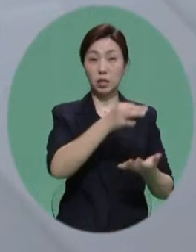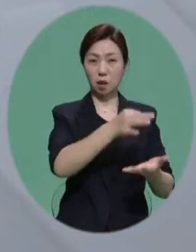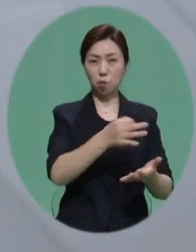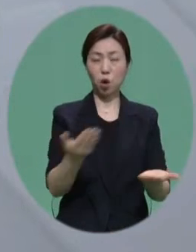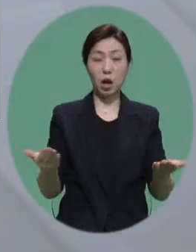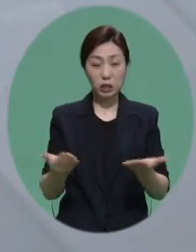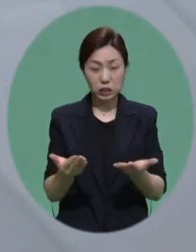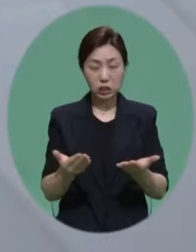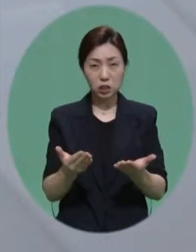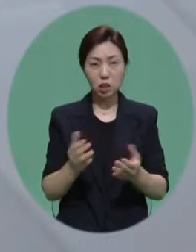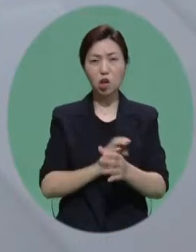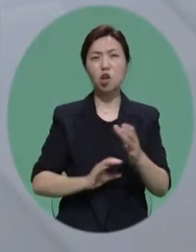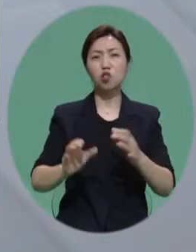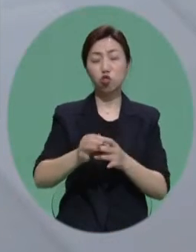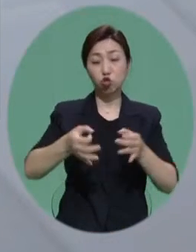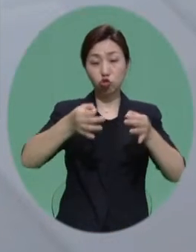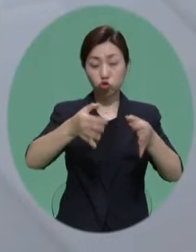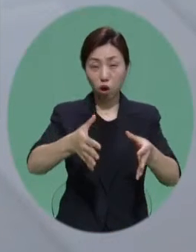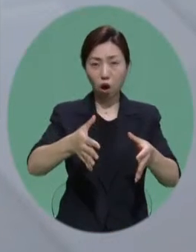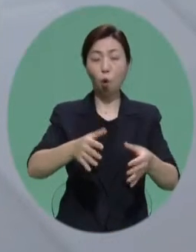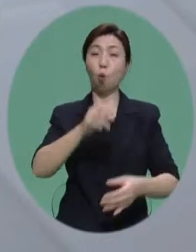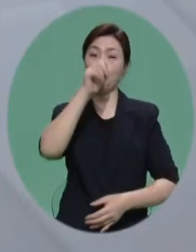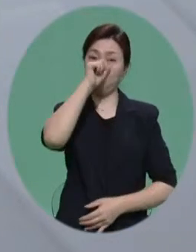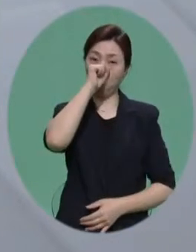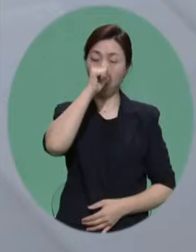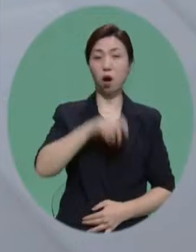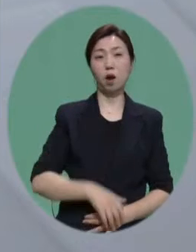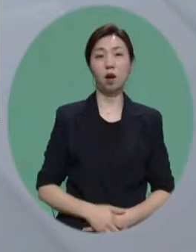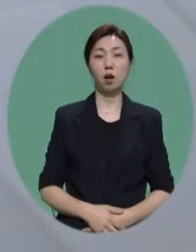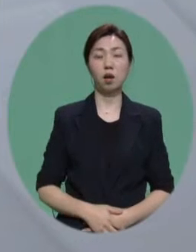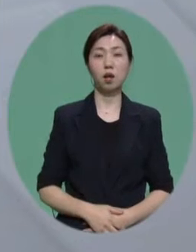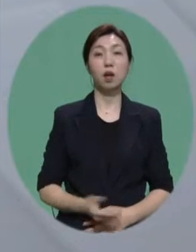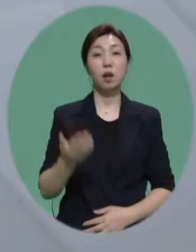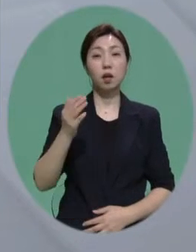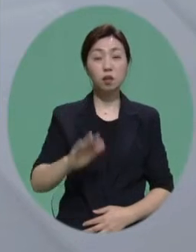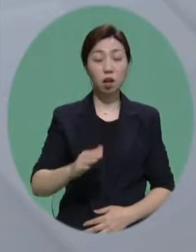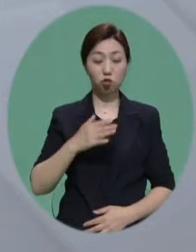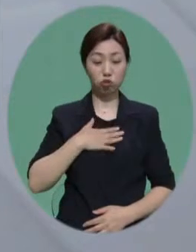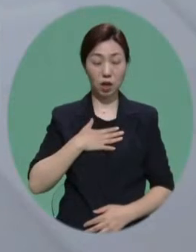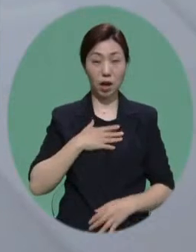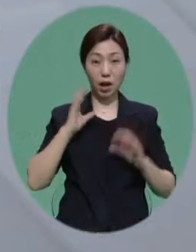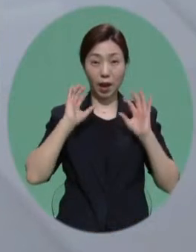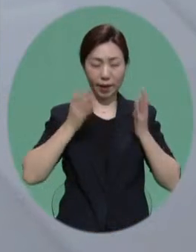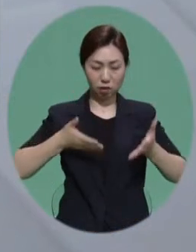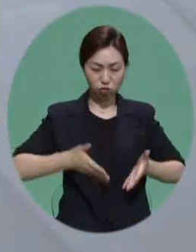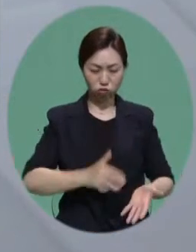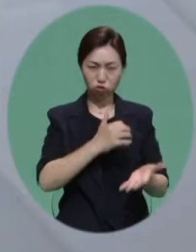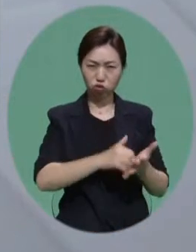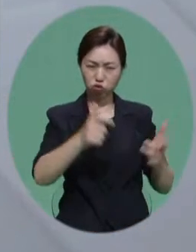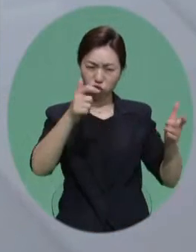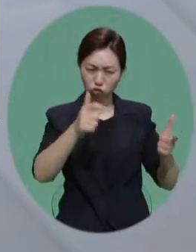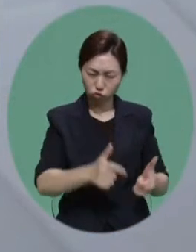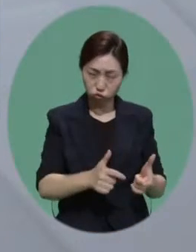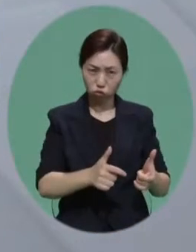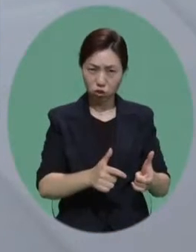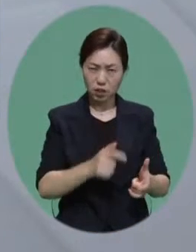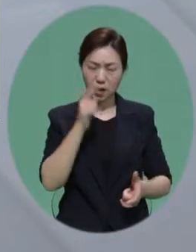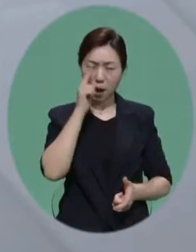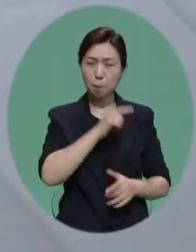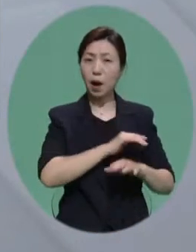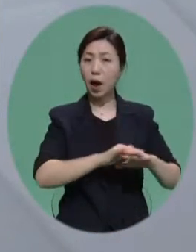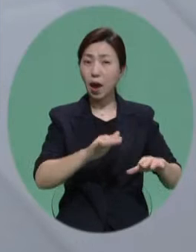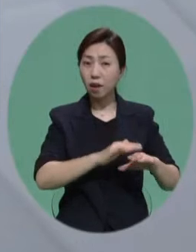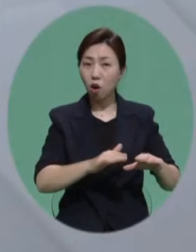투입한 은거 좋은방 아닌데 결국은 우리가 저출산 사회에서의 부작용을 극복하는 제일 중요한 것은